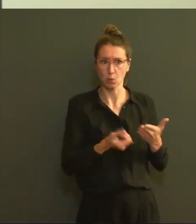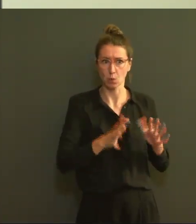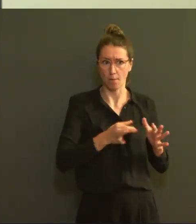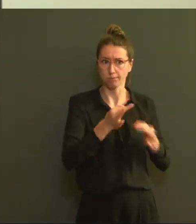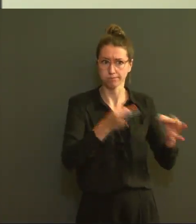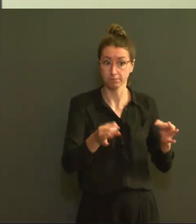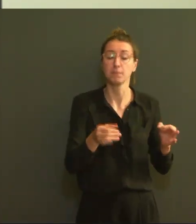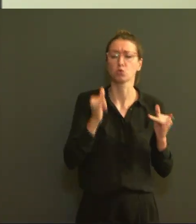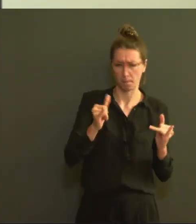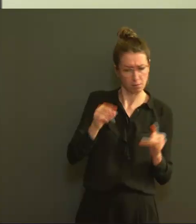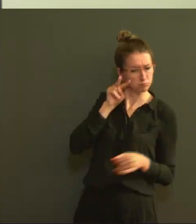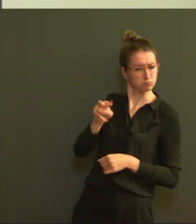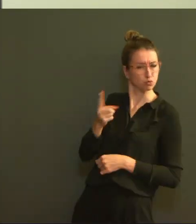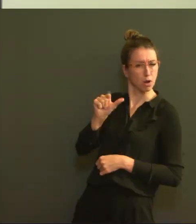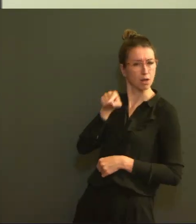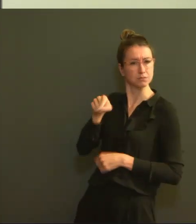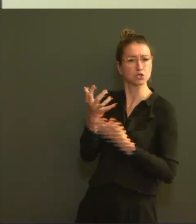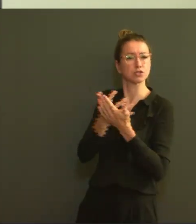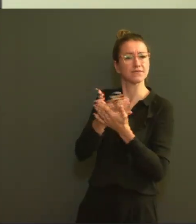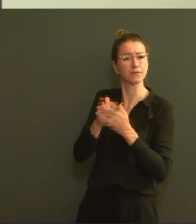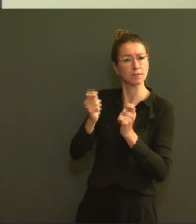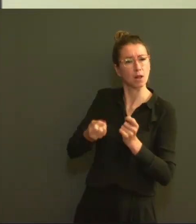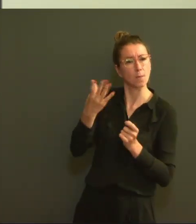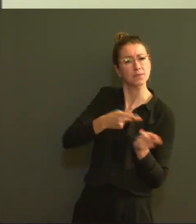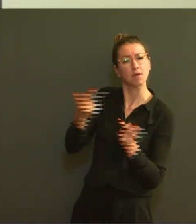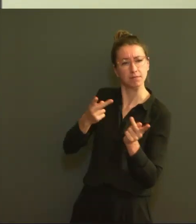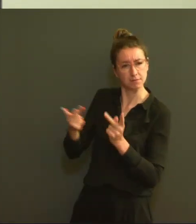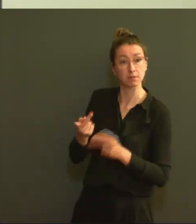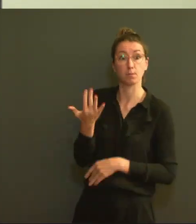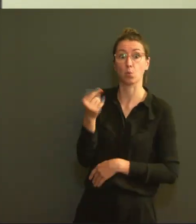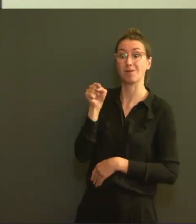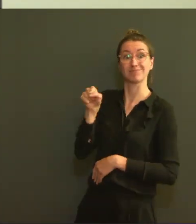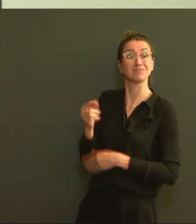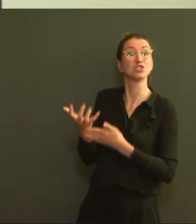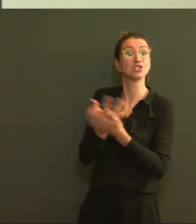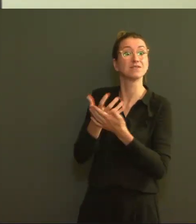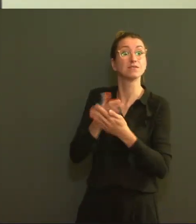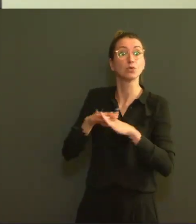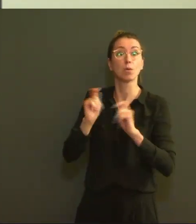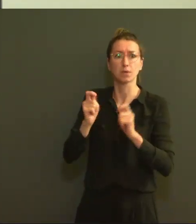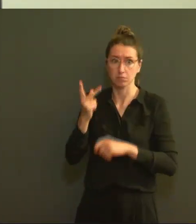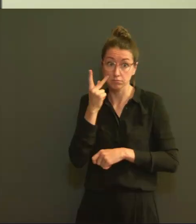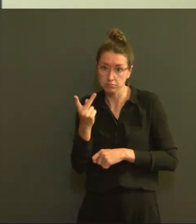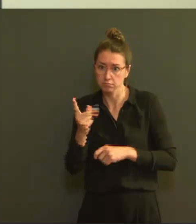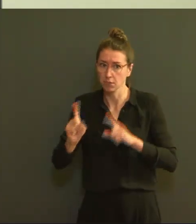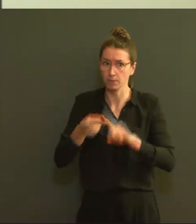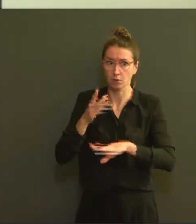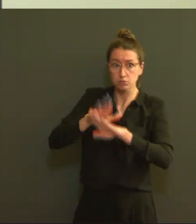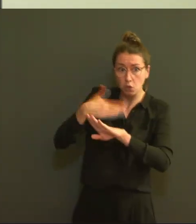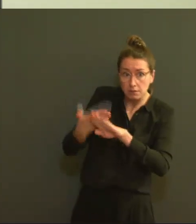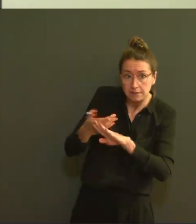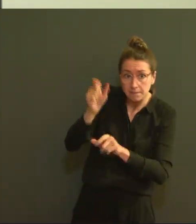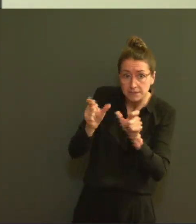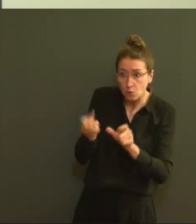d'hospitalisations, parce que pour nous, c'est le chiffre qui indique plus l'impact sur la santé. Les